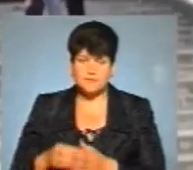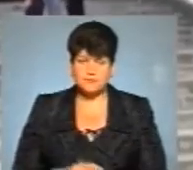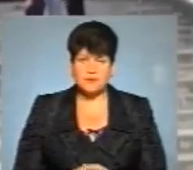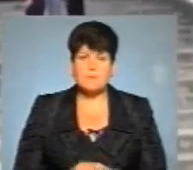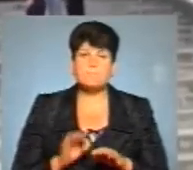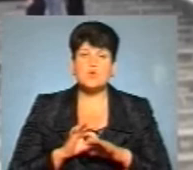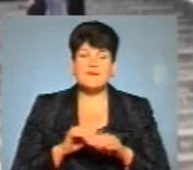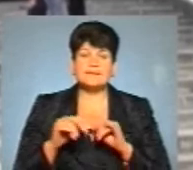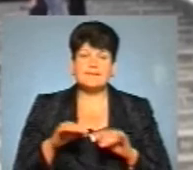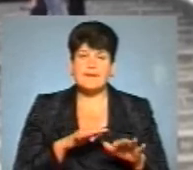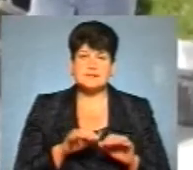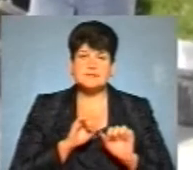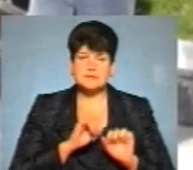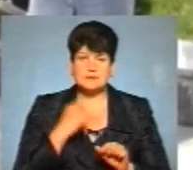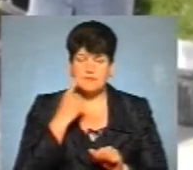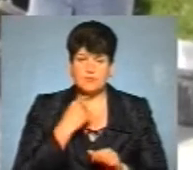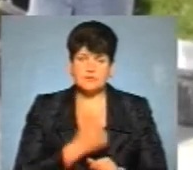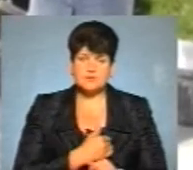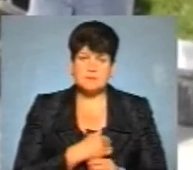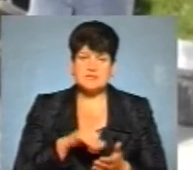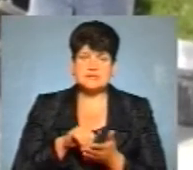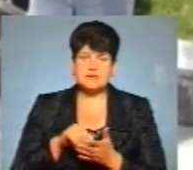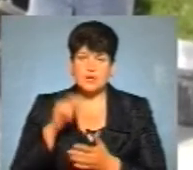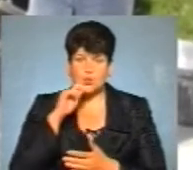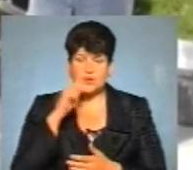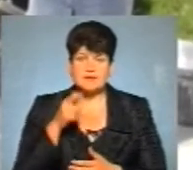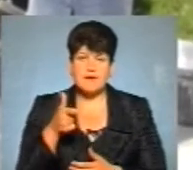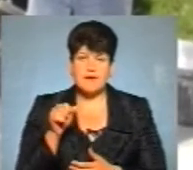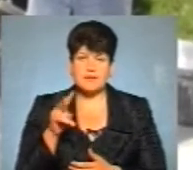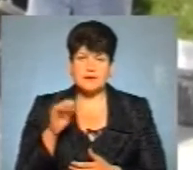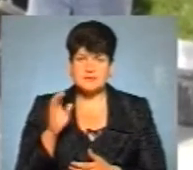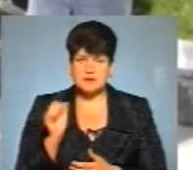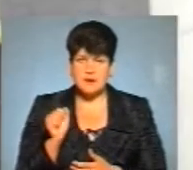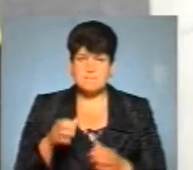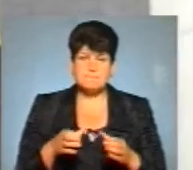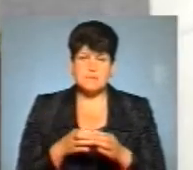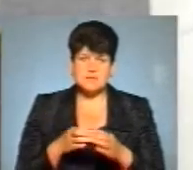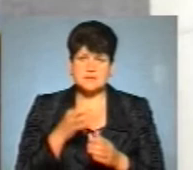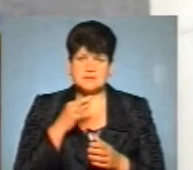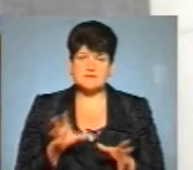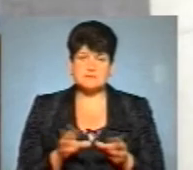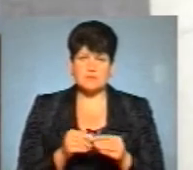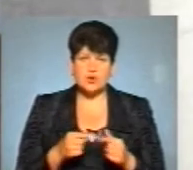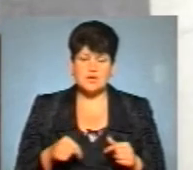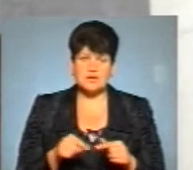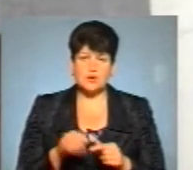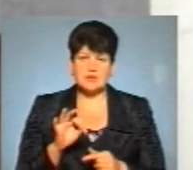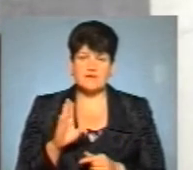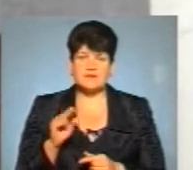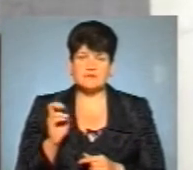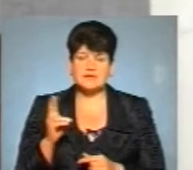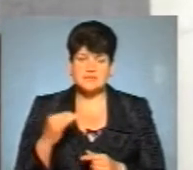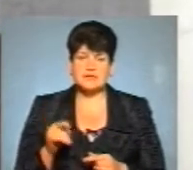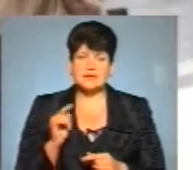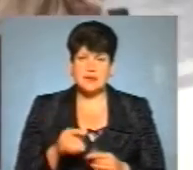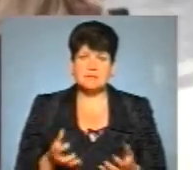акції «Захисти мову» в Тернополі ініціювали представники Української Галицької партії, повідомив співорганізатор Олег Вітвіцький. Каже, так підтримали